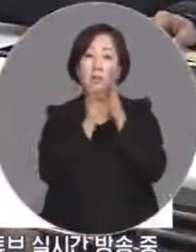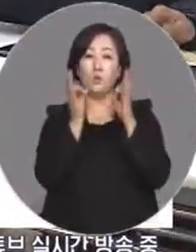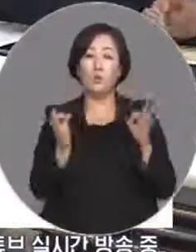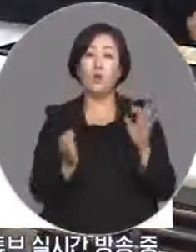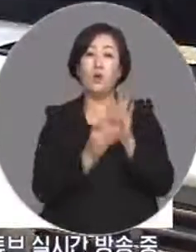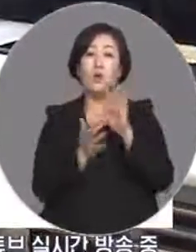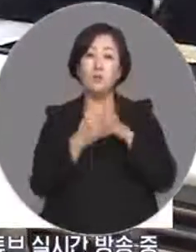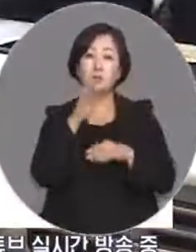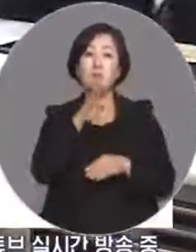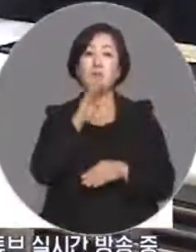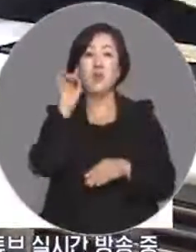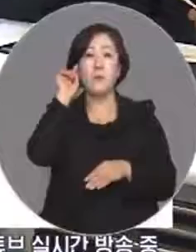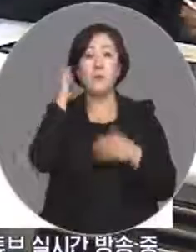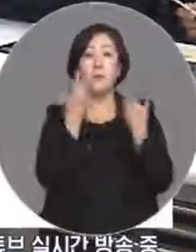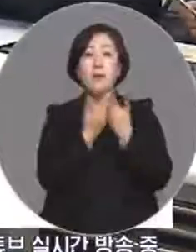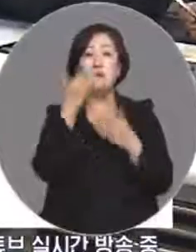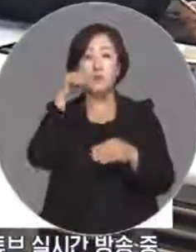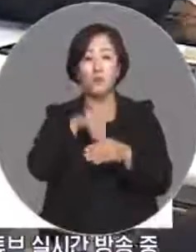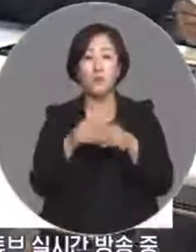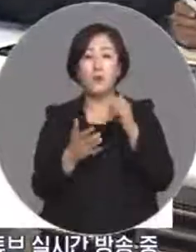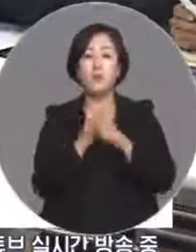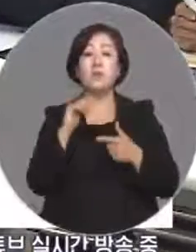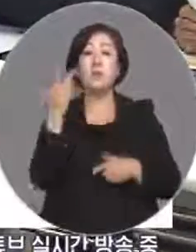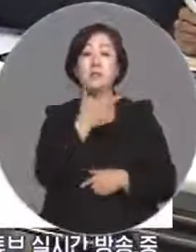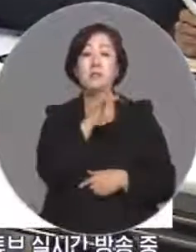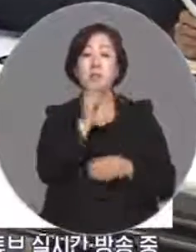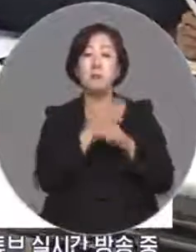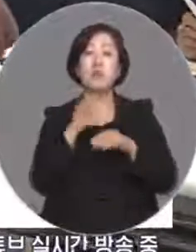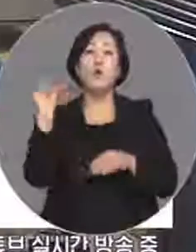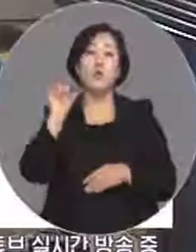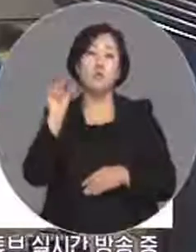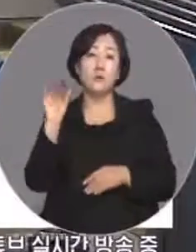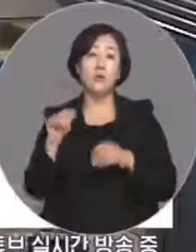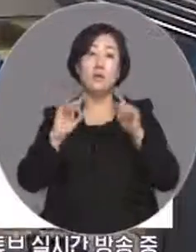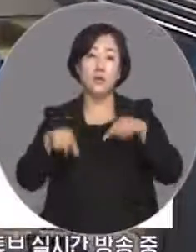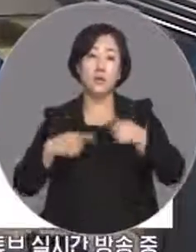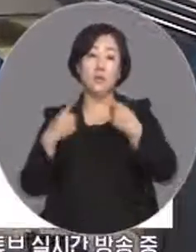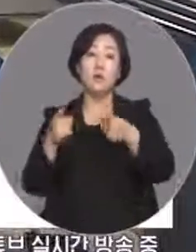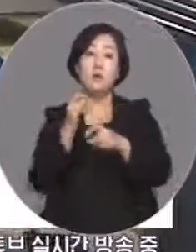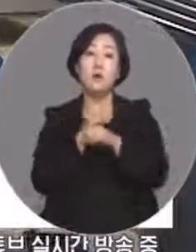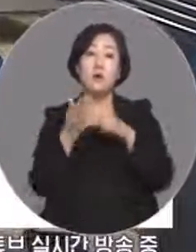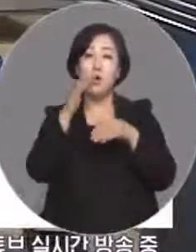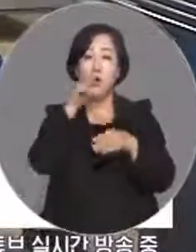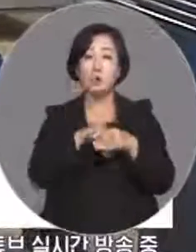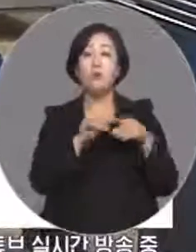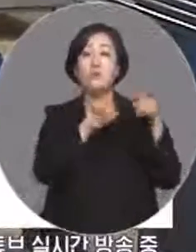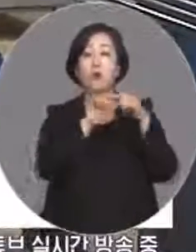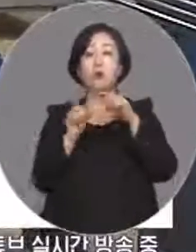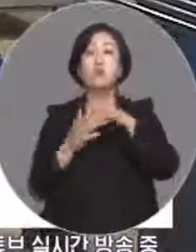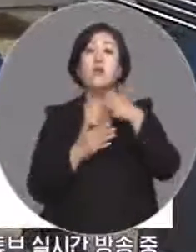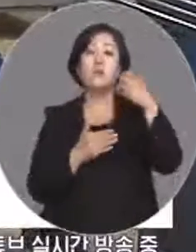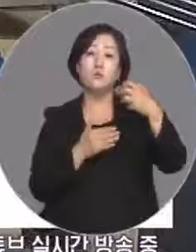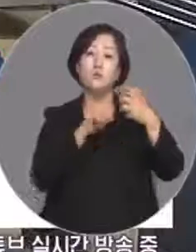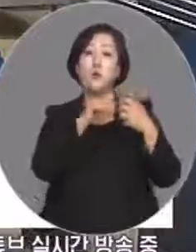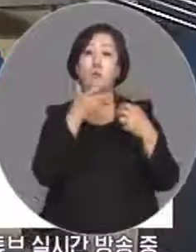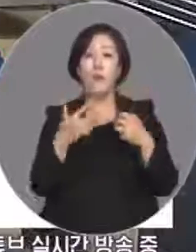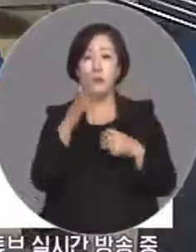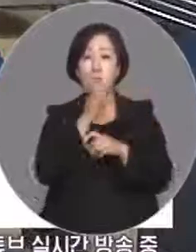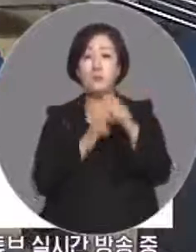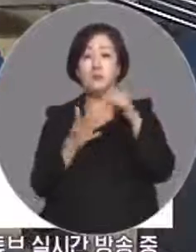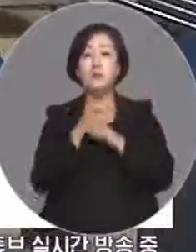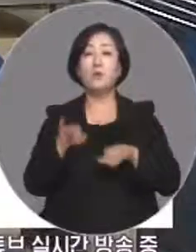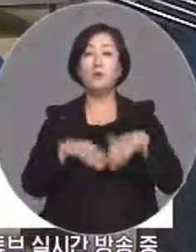열린 찬반 투표에는 전체 조합원 8천여 명 가운데 5천여 명이 참여했고 투표원의